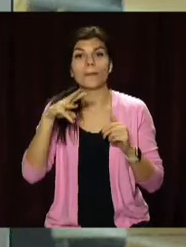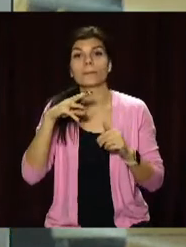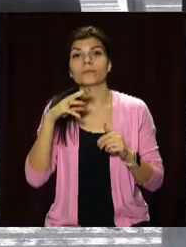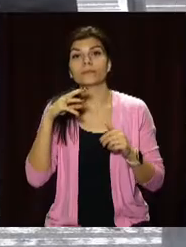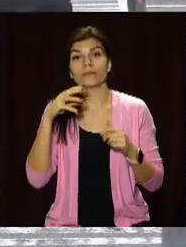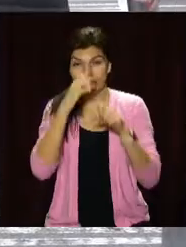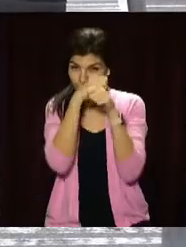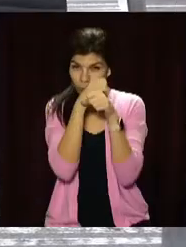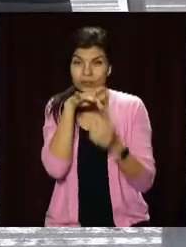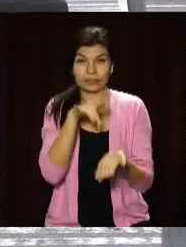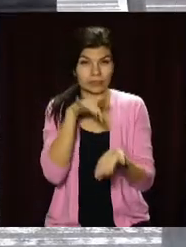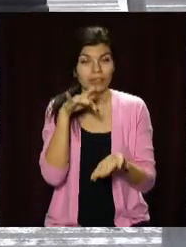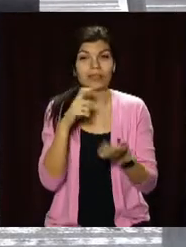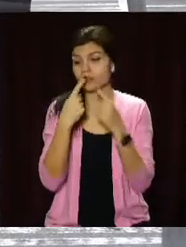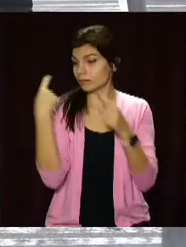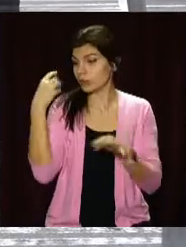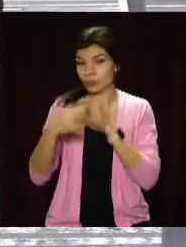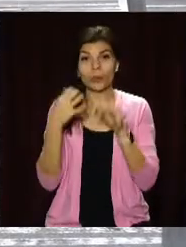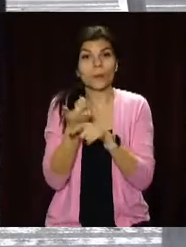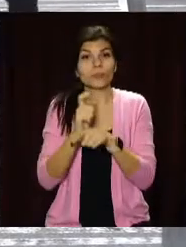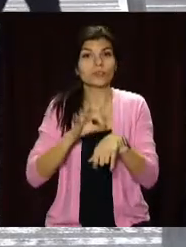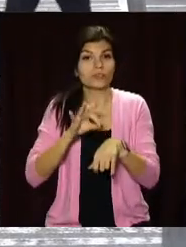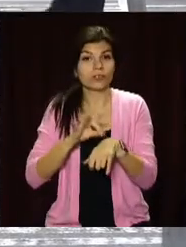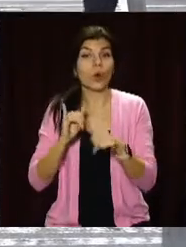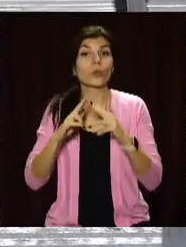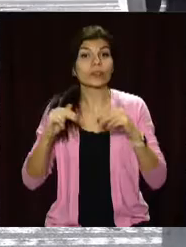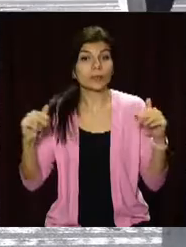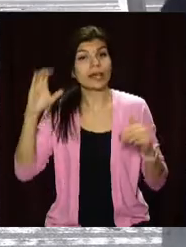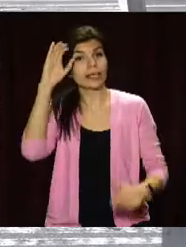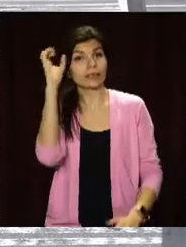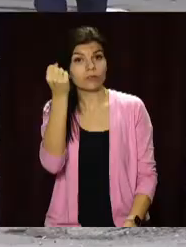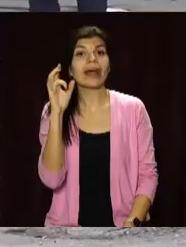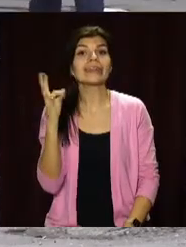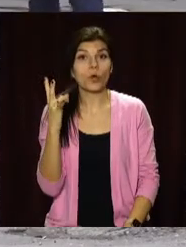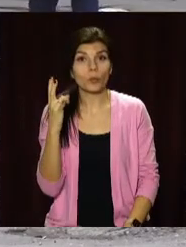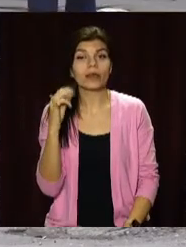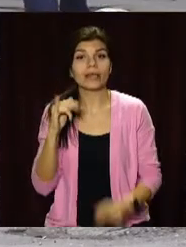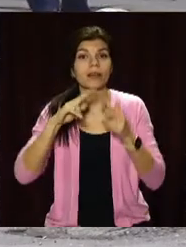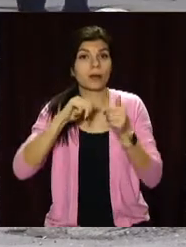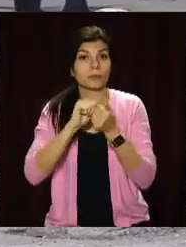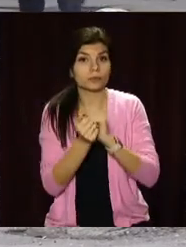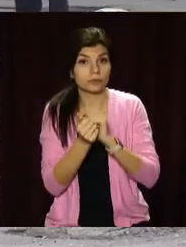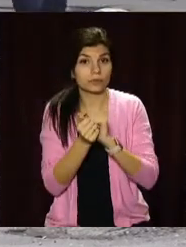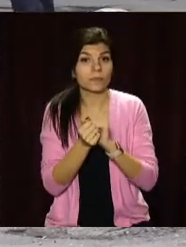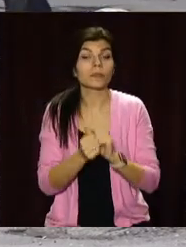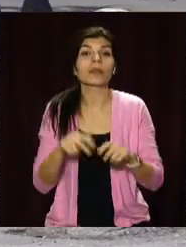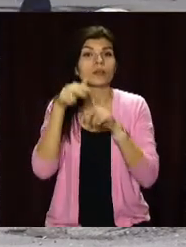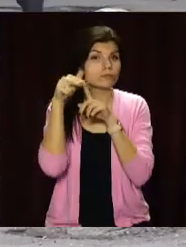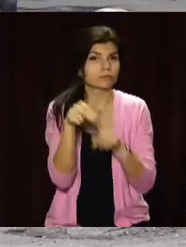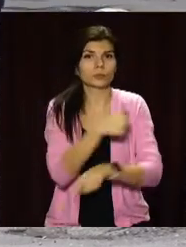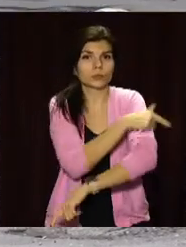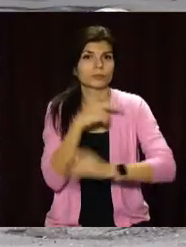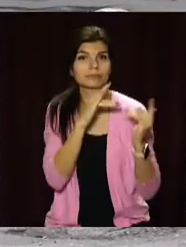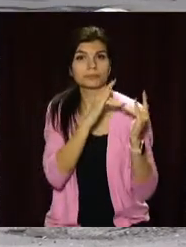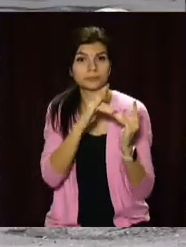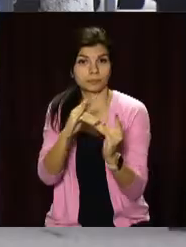обласного лабораторного центру, за минулу добу найбільше захворілих у Дніпрі, Кривому Розі, Нікополі та Кам'янському. Завантаженість ліжок